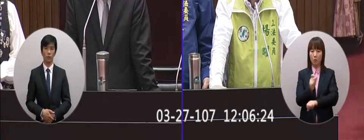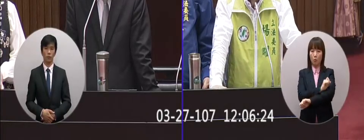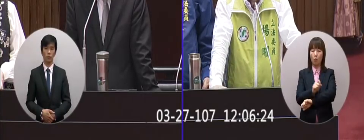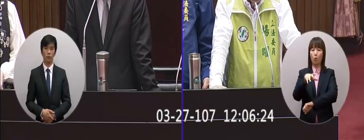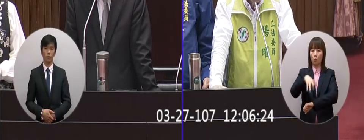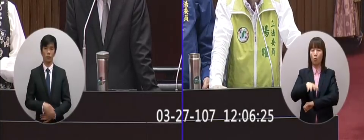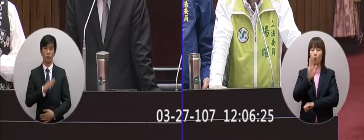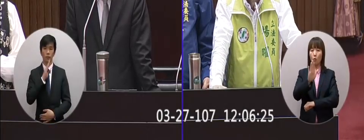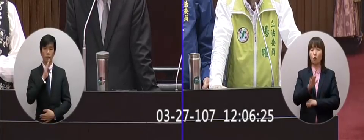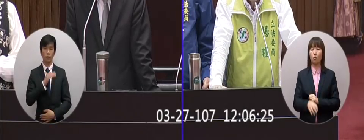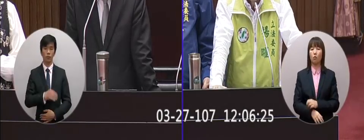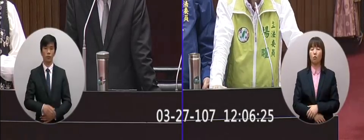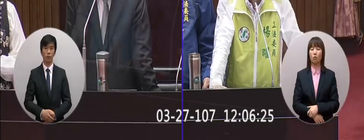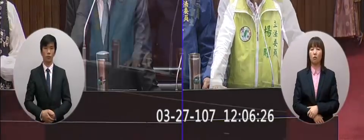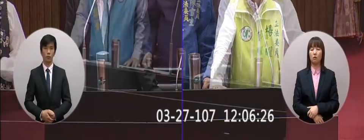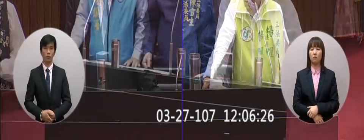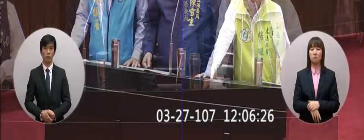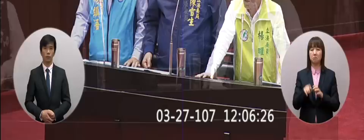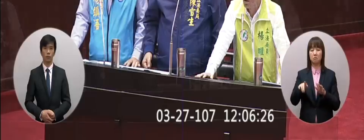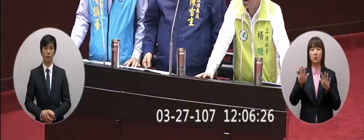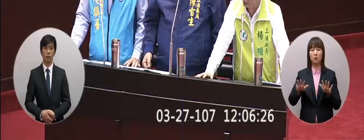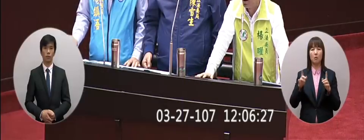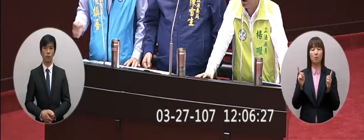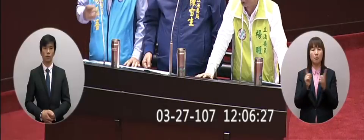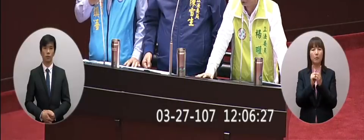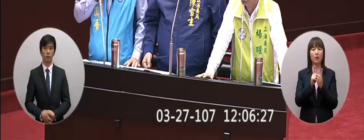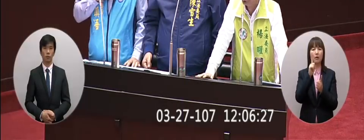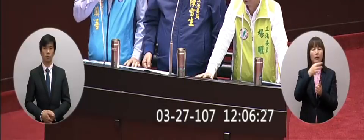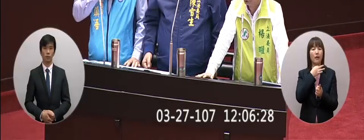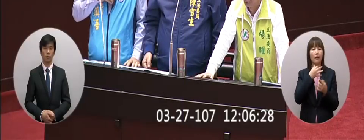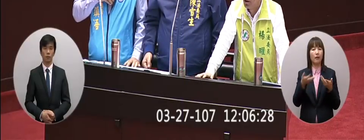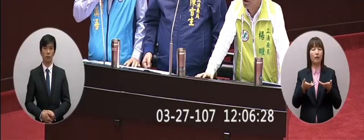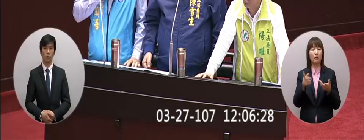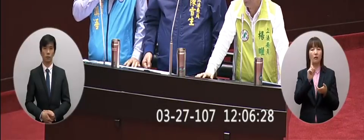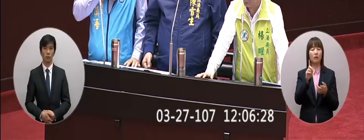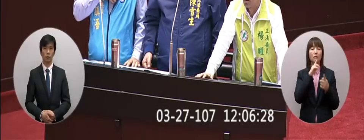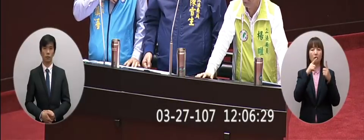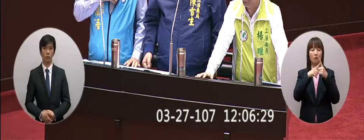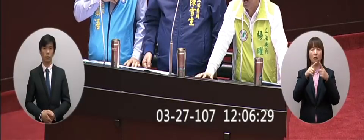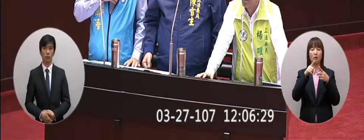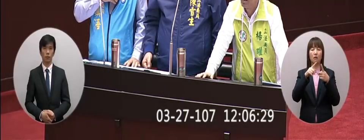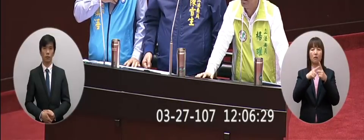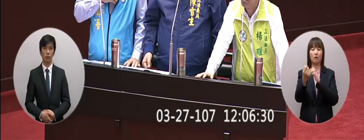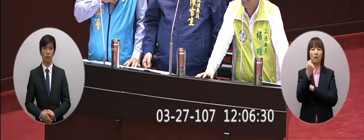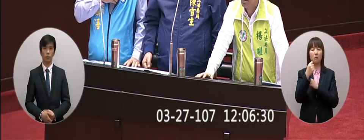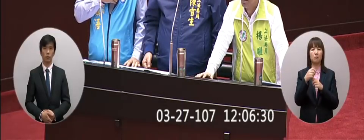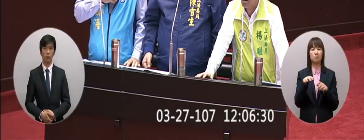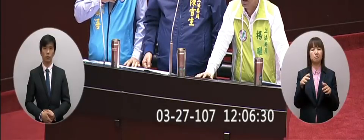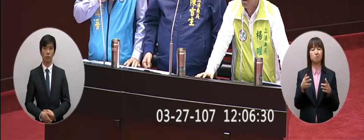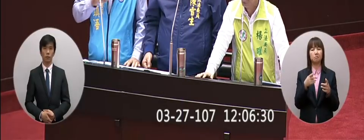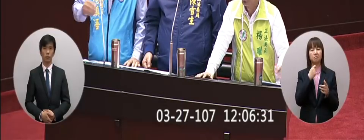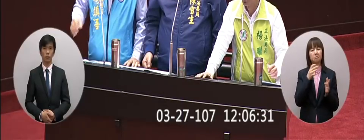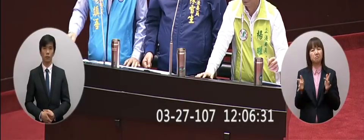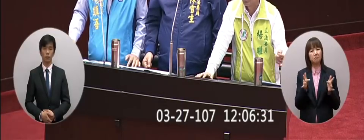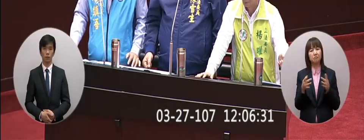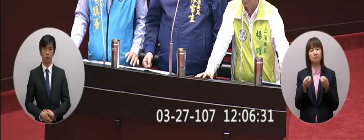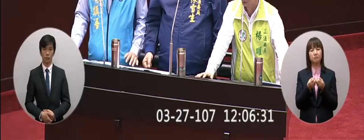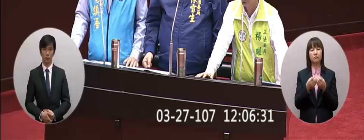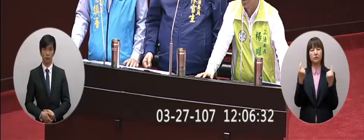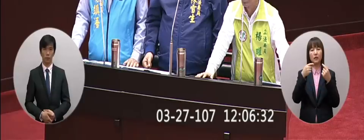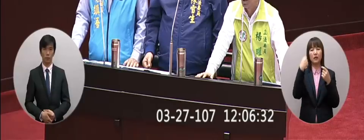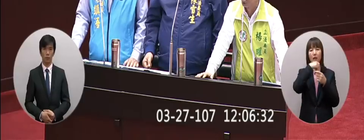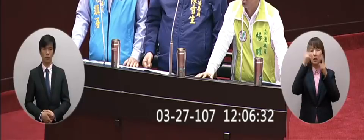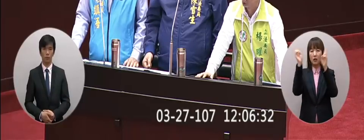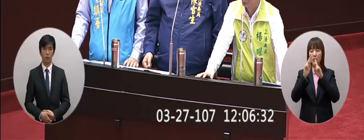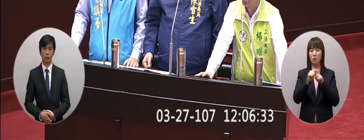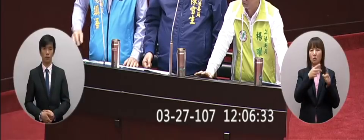的， 是。 可是他们现在共同面临一个问题，就是人力非常的不安定。 哦。 因为譬如说以台电